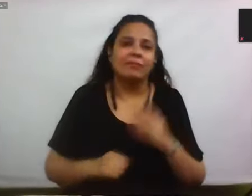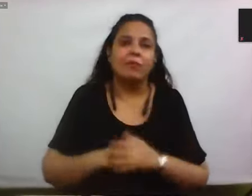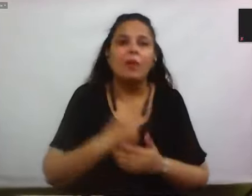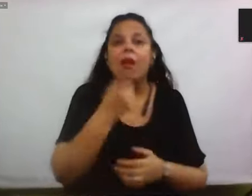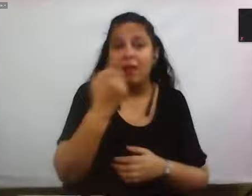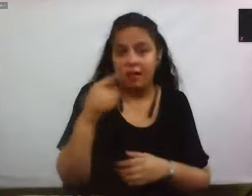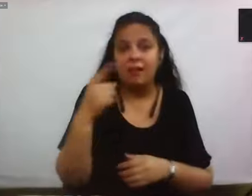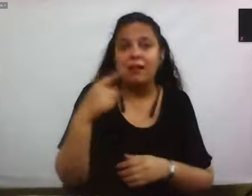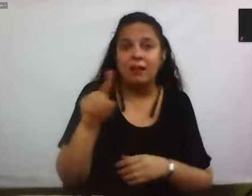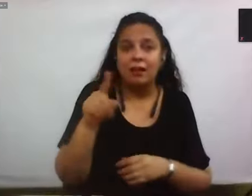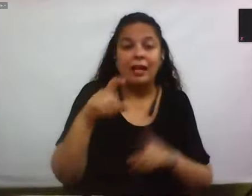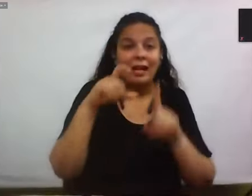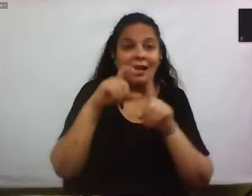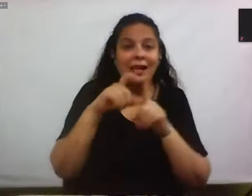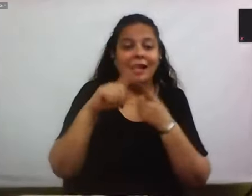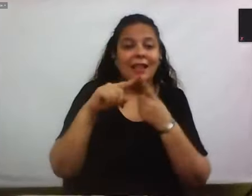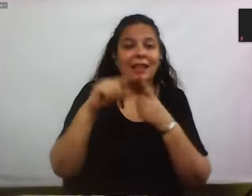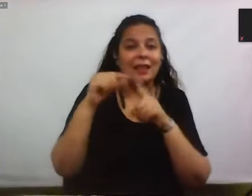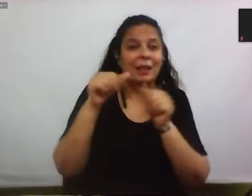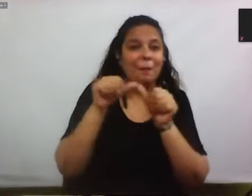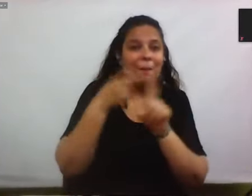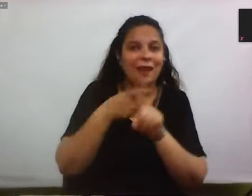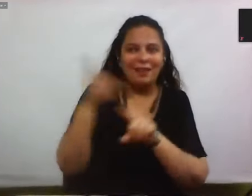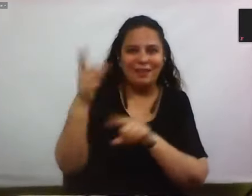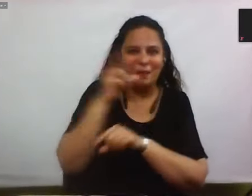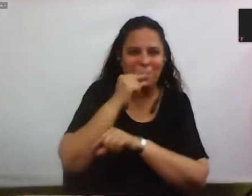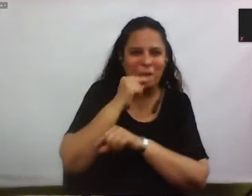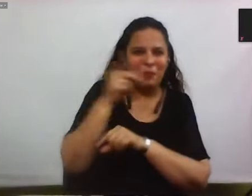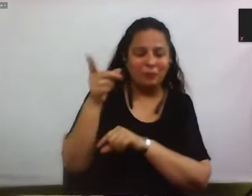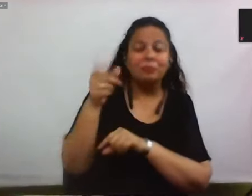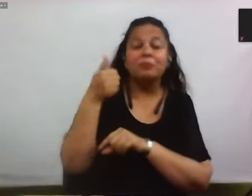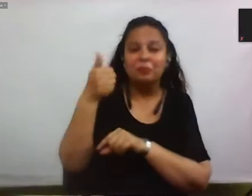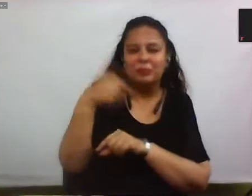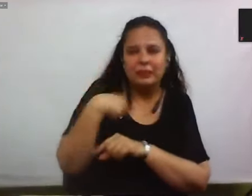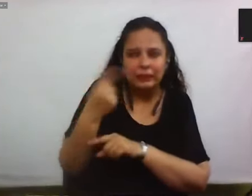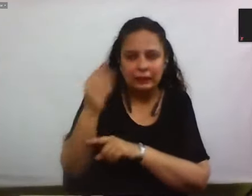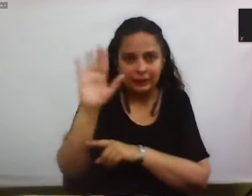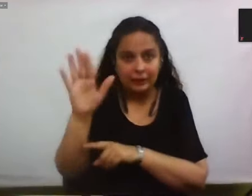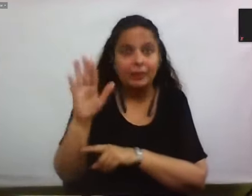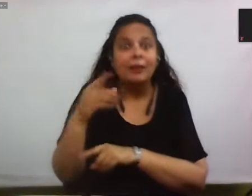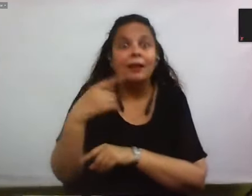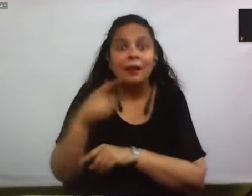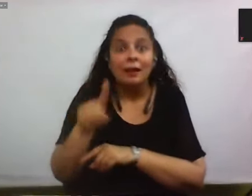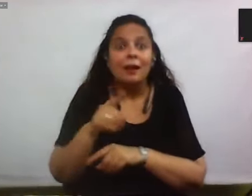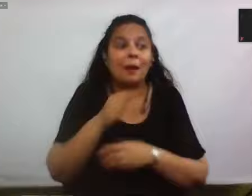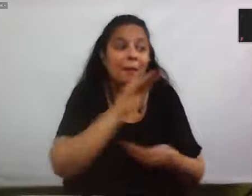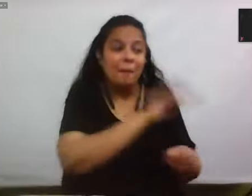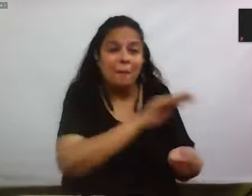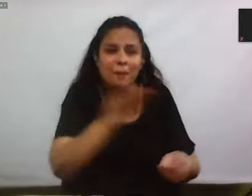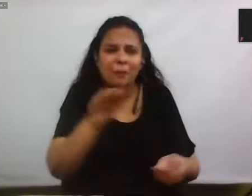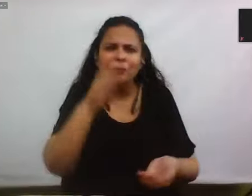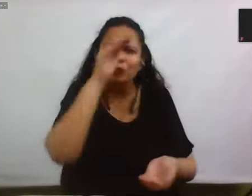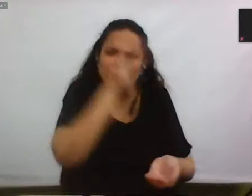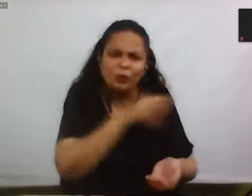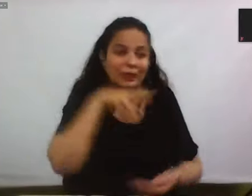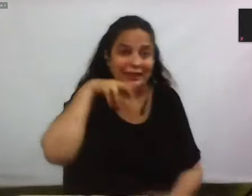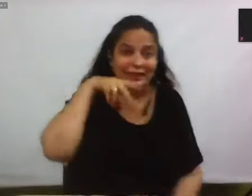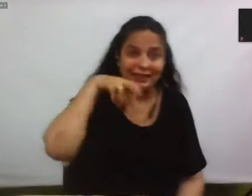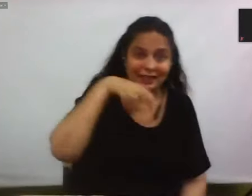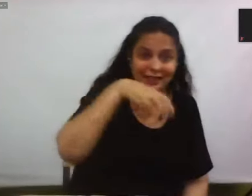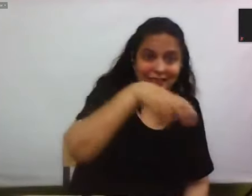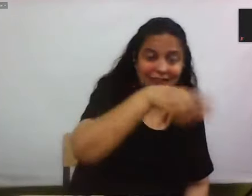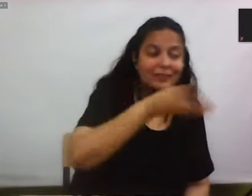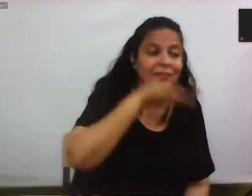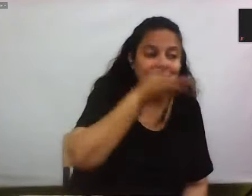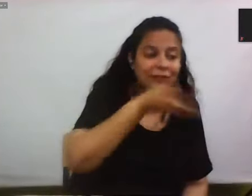This reminds me, ज्यादातर टीचर्स, हम टीचर्स जो है, बच्चा छोटा है जब उसको चलना सिखाते हैं खड़े होके